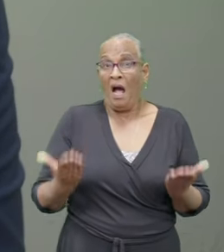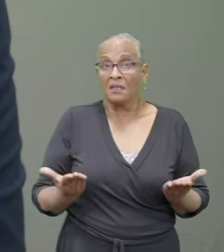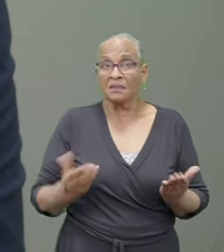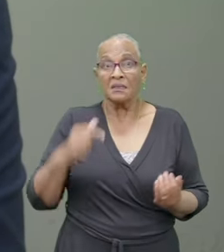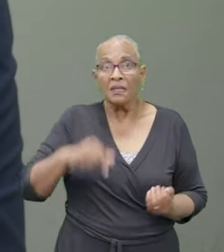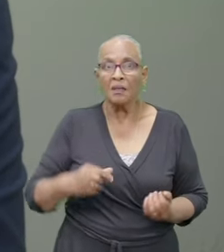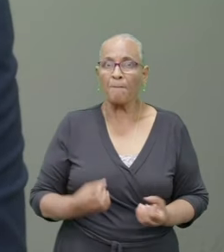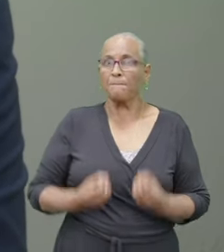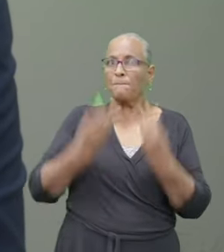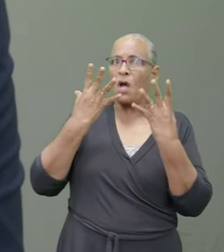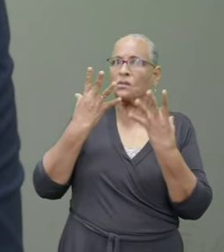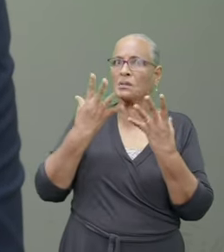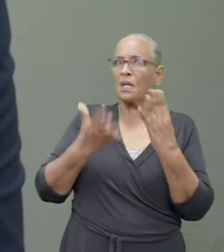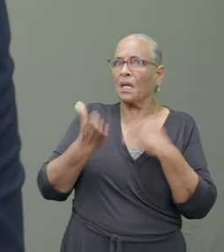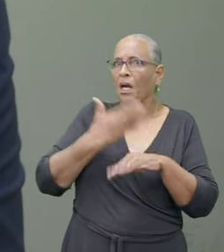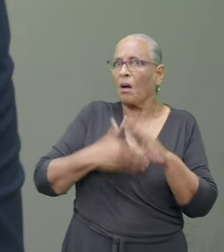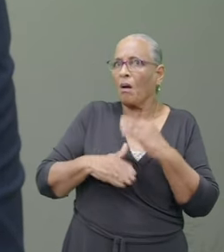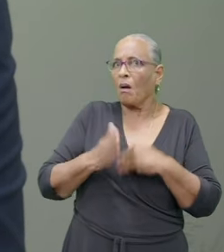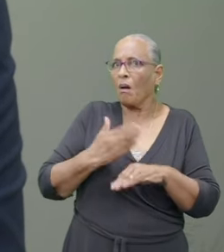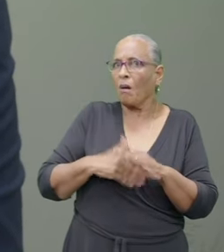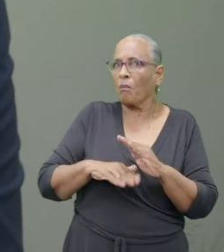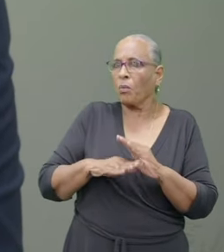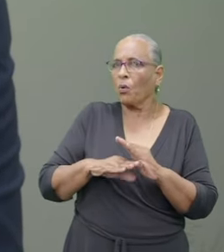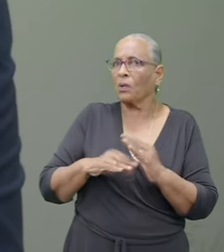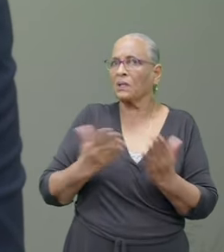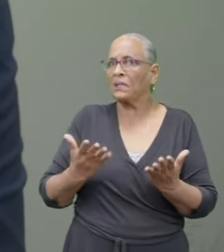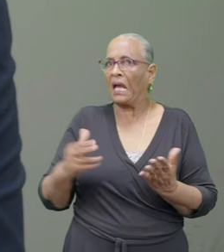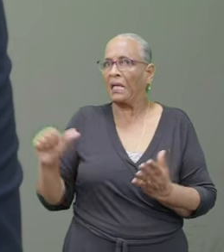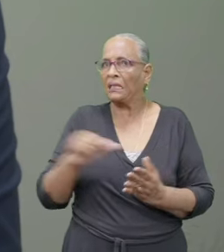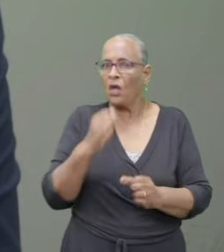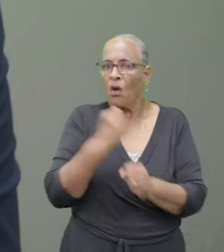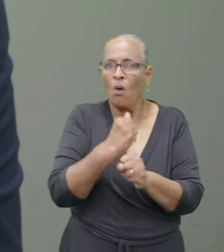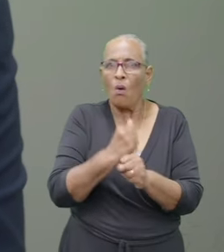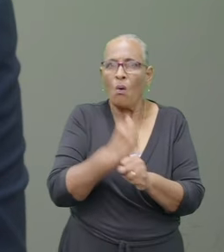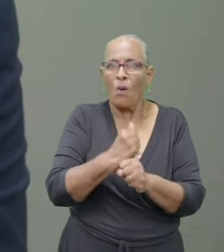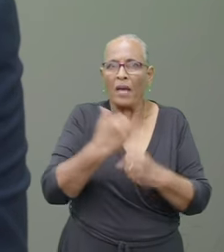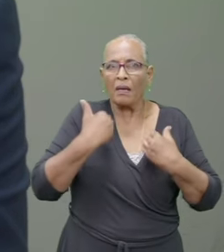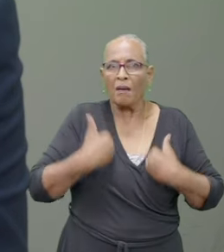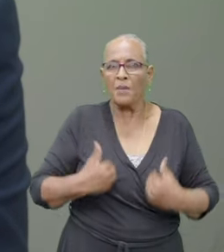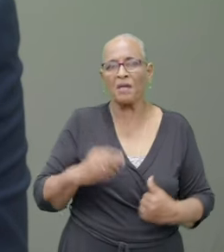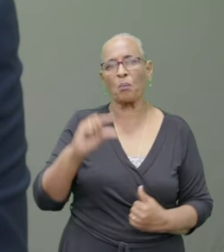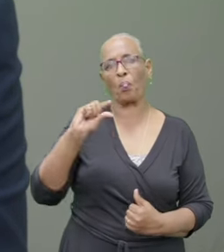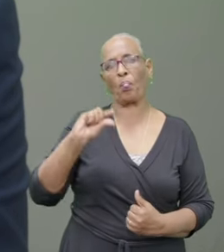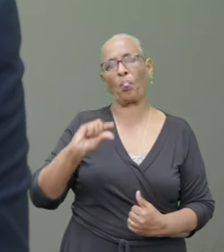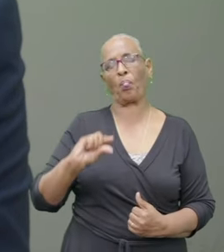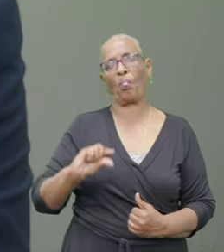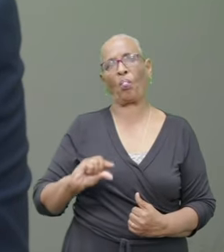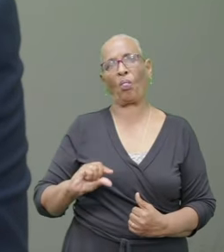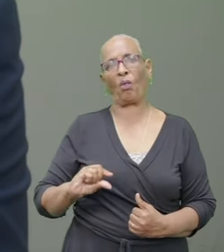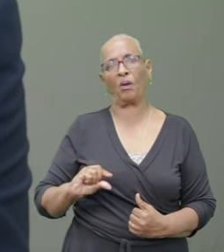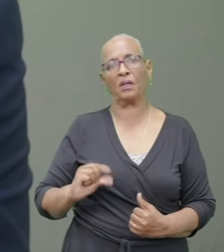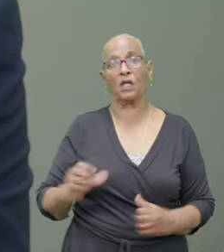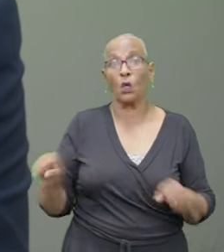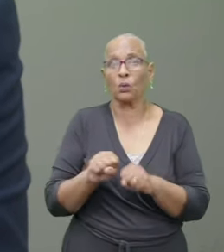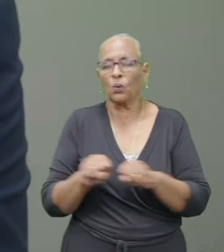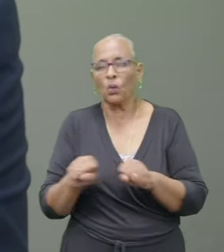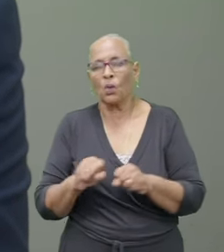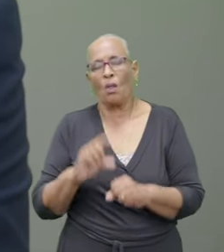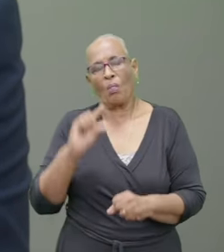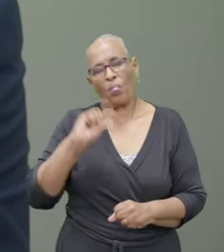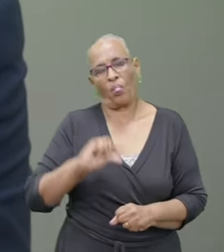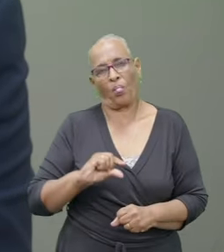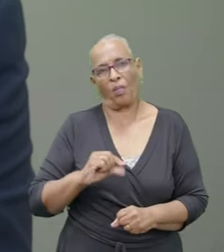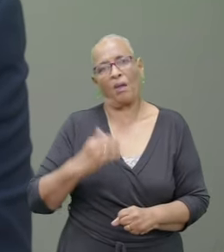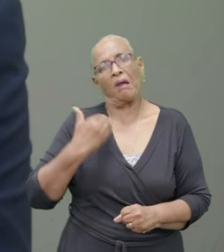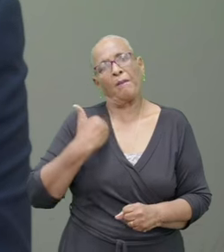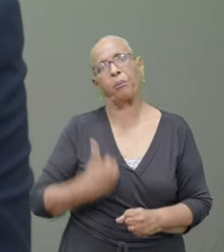gebeurt, dat het functioneren van die afdeling zwaar onder druk komt te staan. Dat heeft ook geleid in 2022,